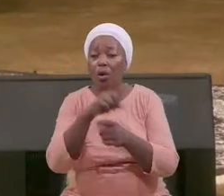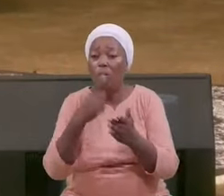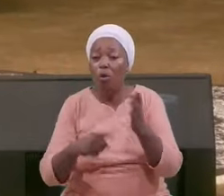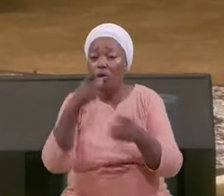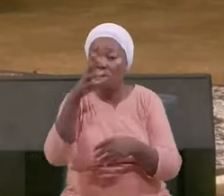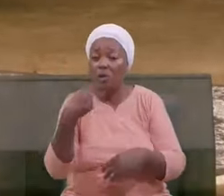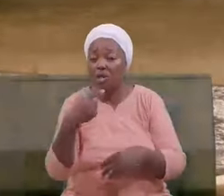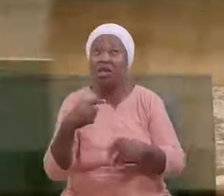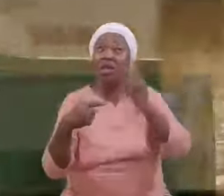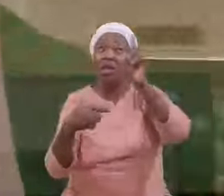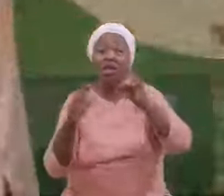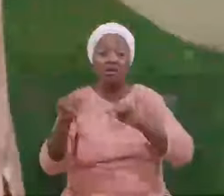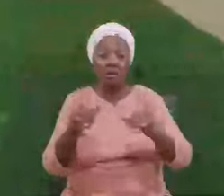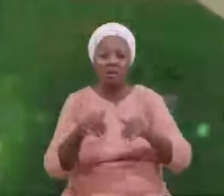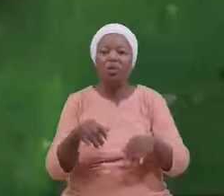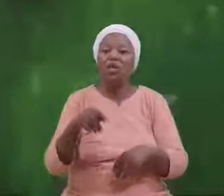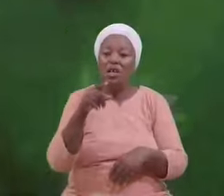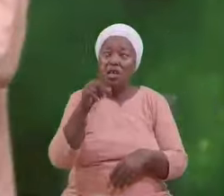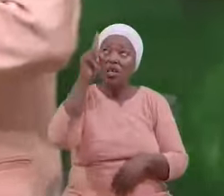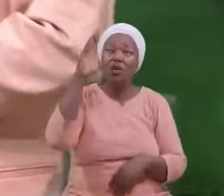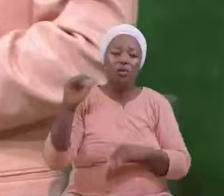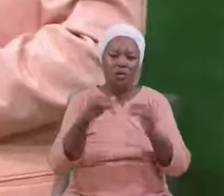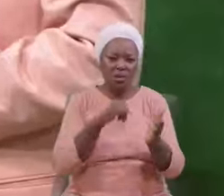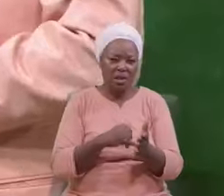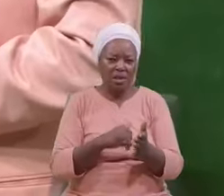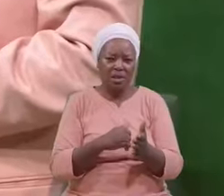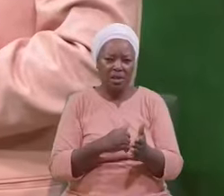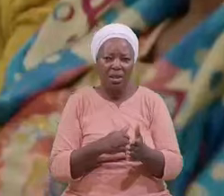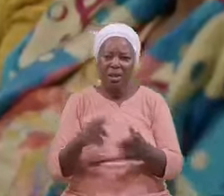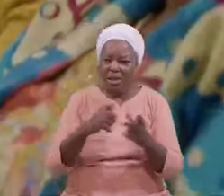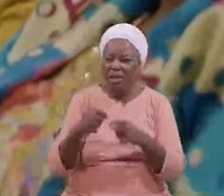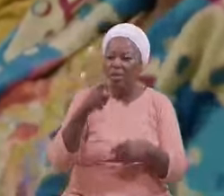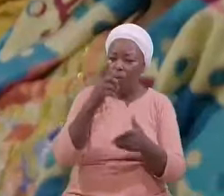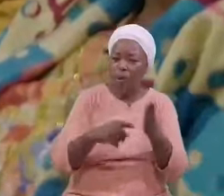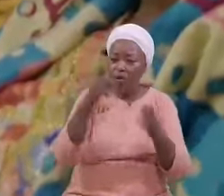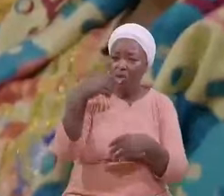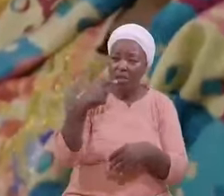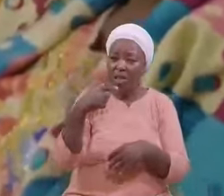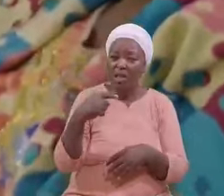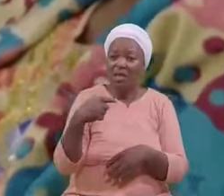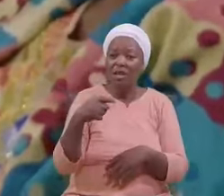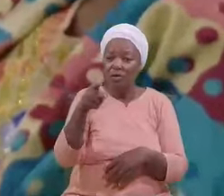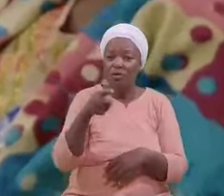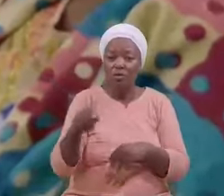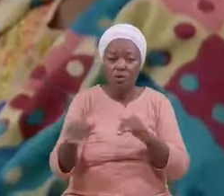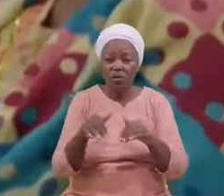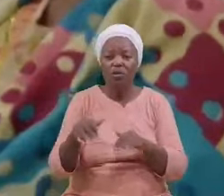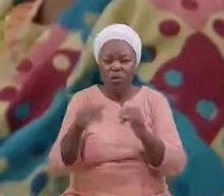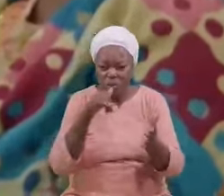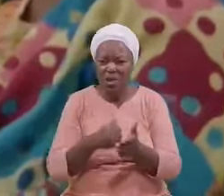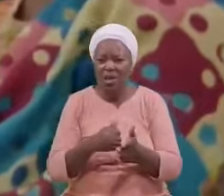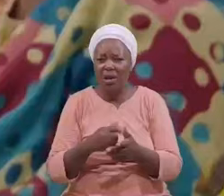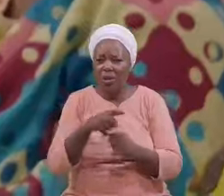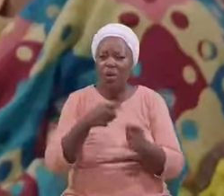fera. Lève-toi, je vais me lever. Va te laver à la piscine de